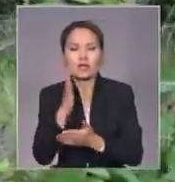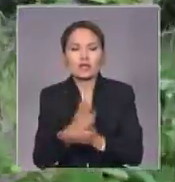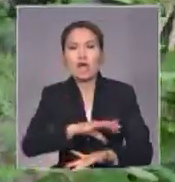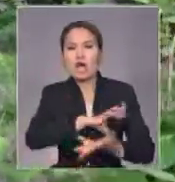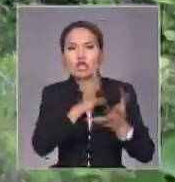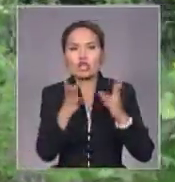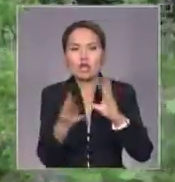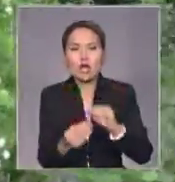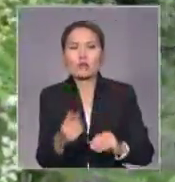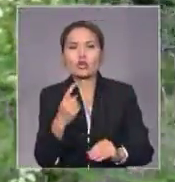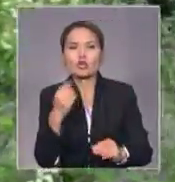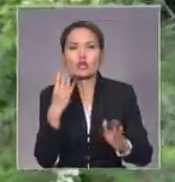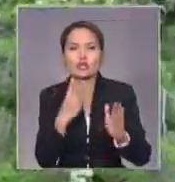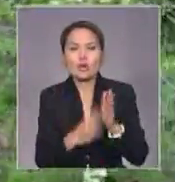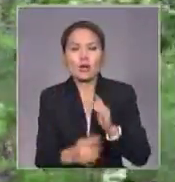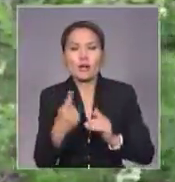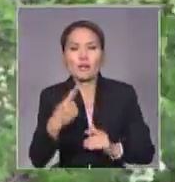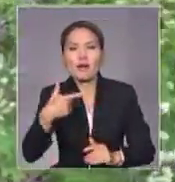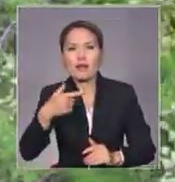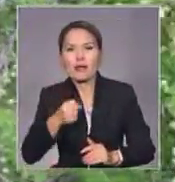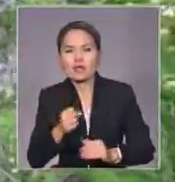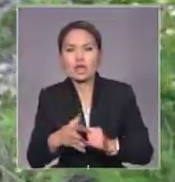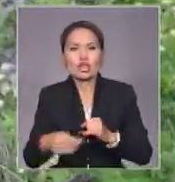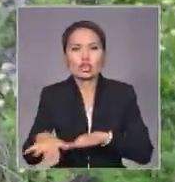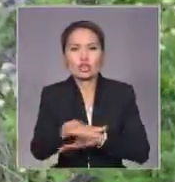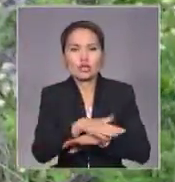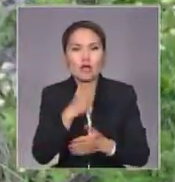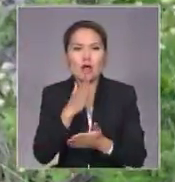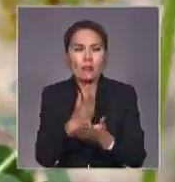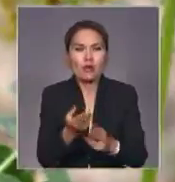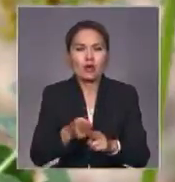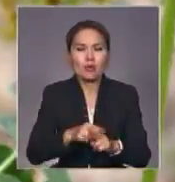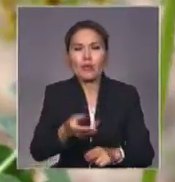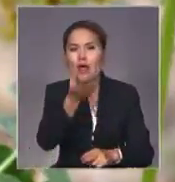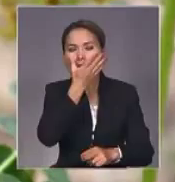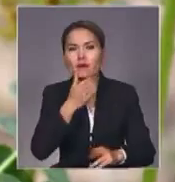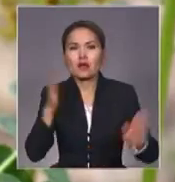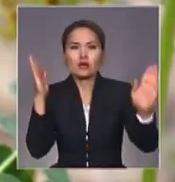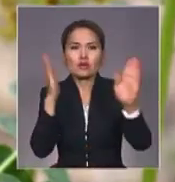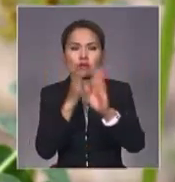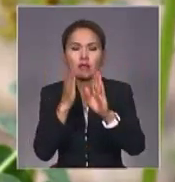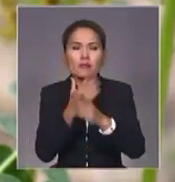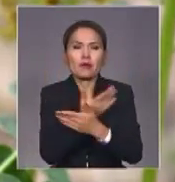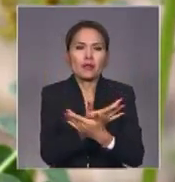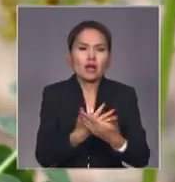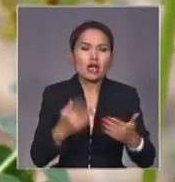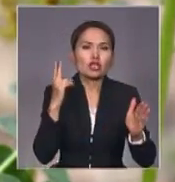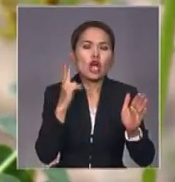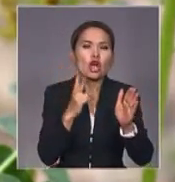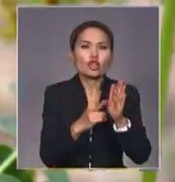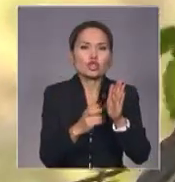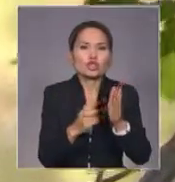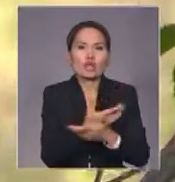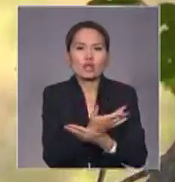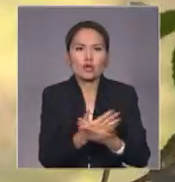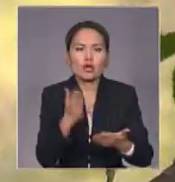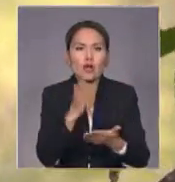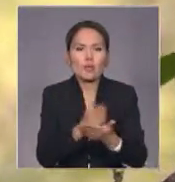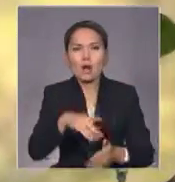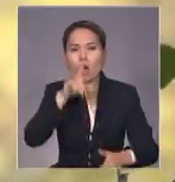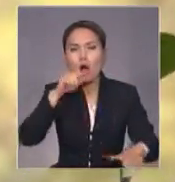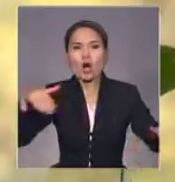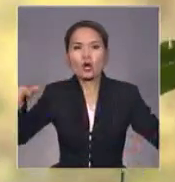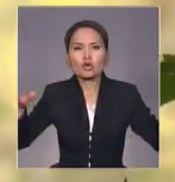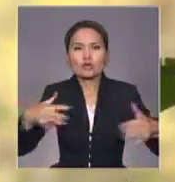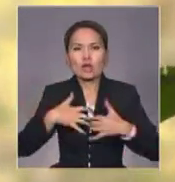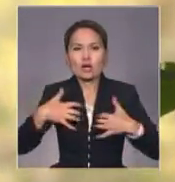аумағы 191381 гектар. Көне қорық аумағында өсімдіктің 700-ге жуық түрі бар. Құстардың 280 түрі мекендейді.